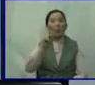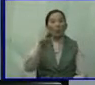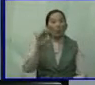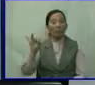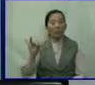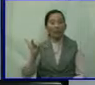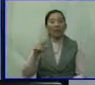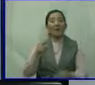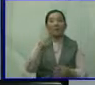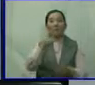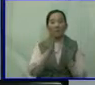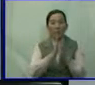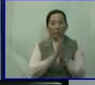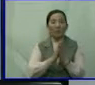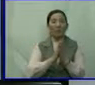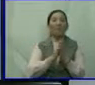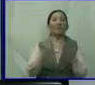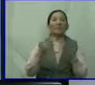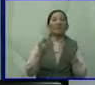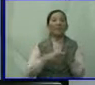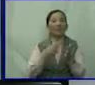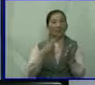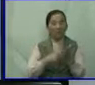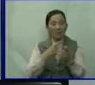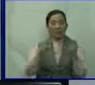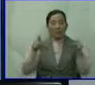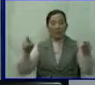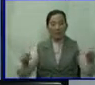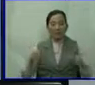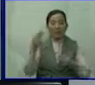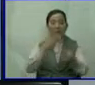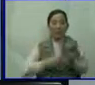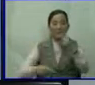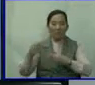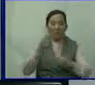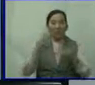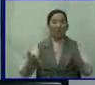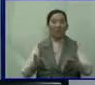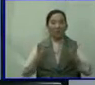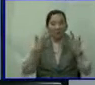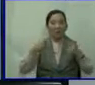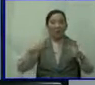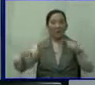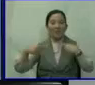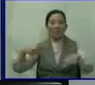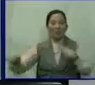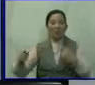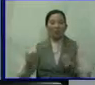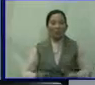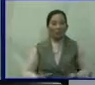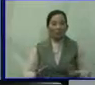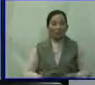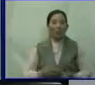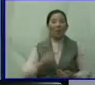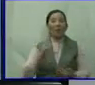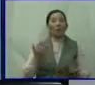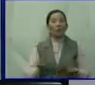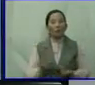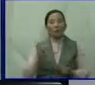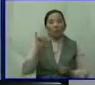В тетради нарисовать столбчатую диаграмму, отражающую разнообразие рыбок, живущих у